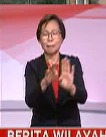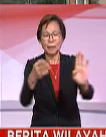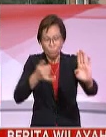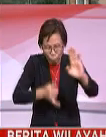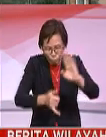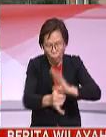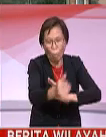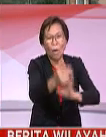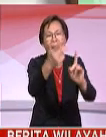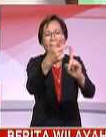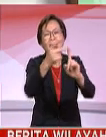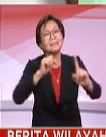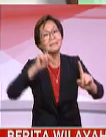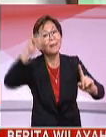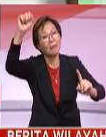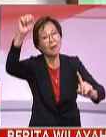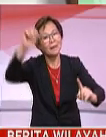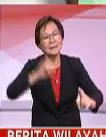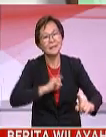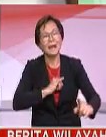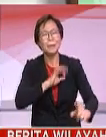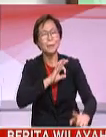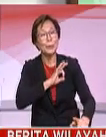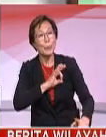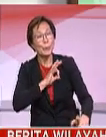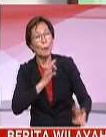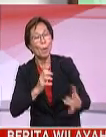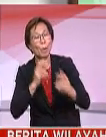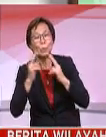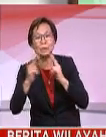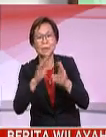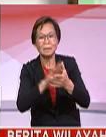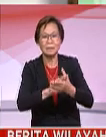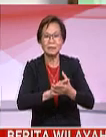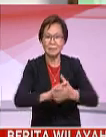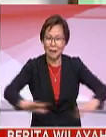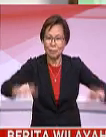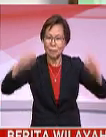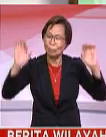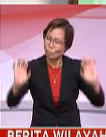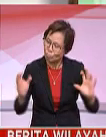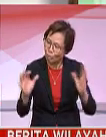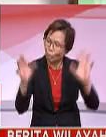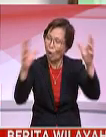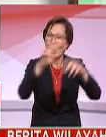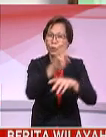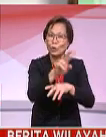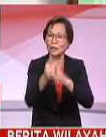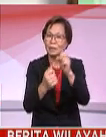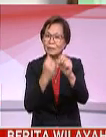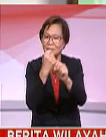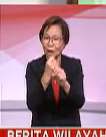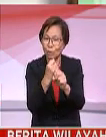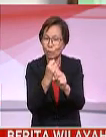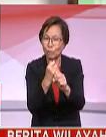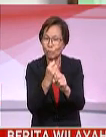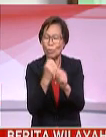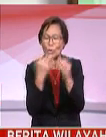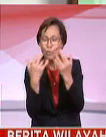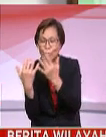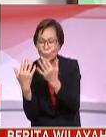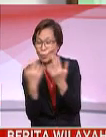utama ke Sabah. Saya ingin mengucapkan selamat menyambut ulang tahun ke-21 kepada Bandaraya Kota